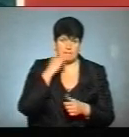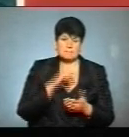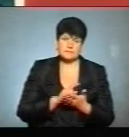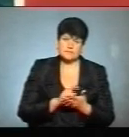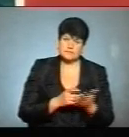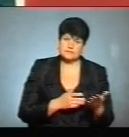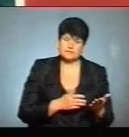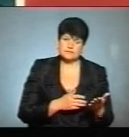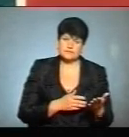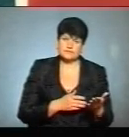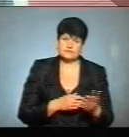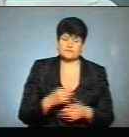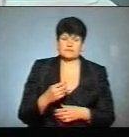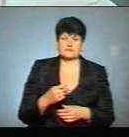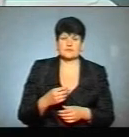віку?